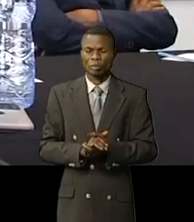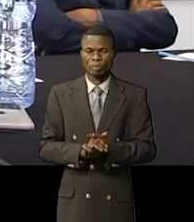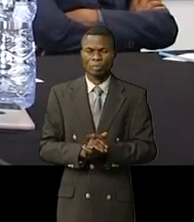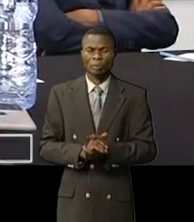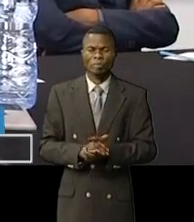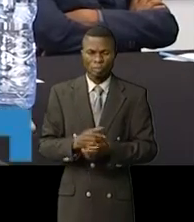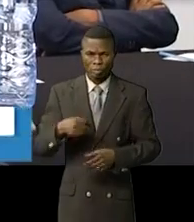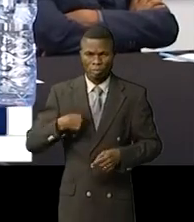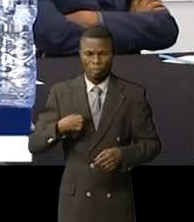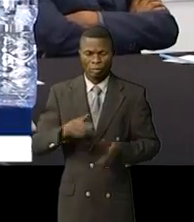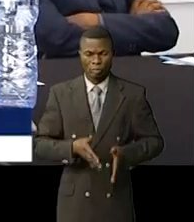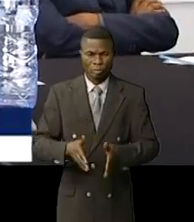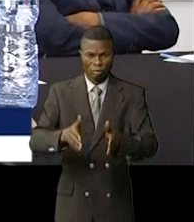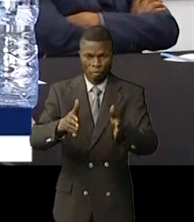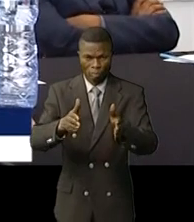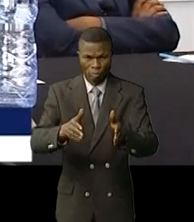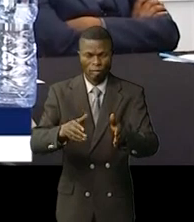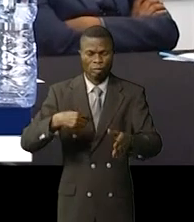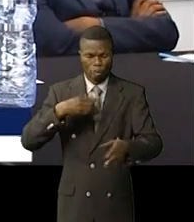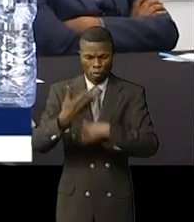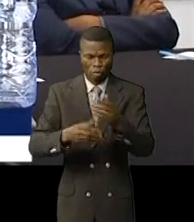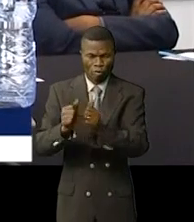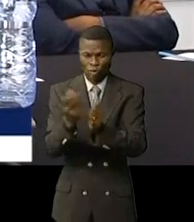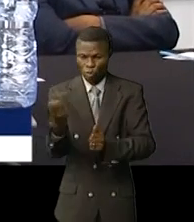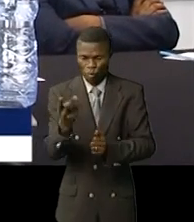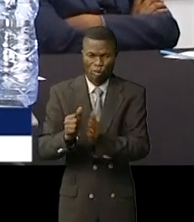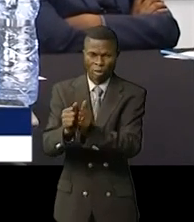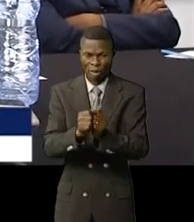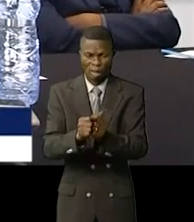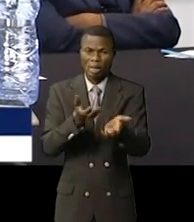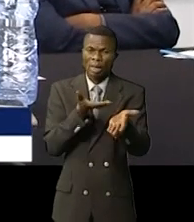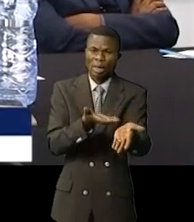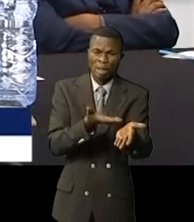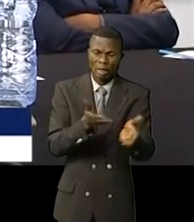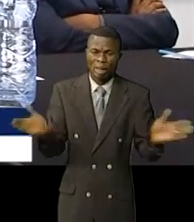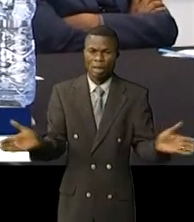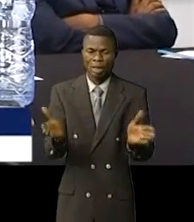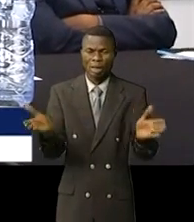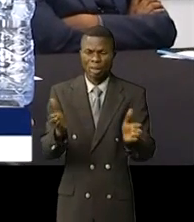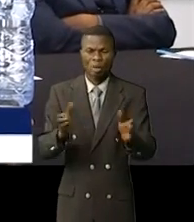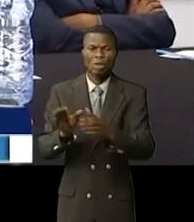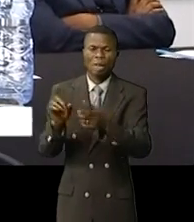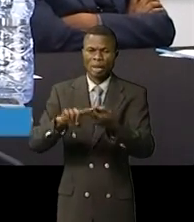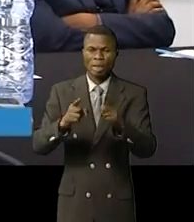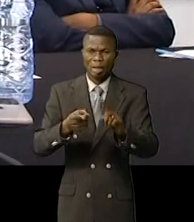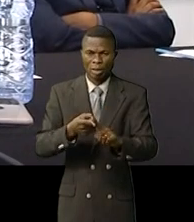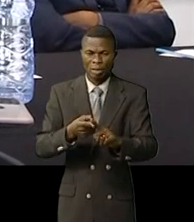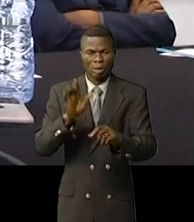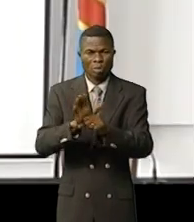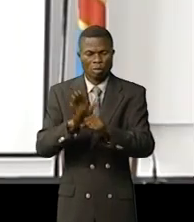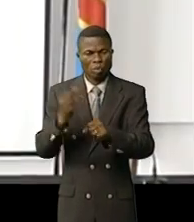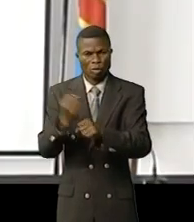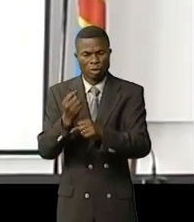importante sur le chemin que nous devons parcourir ensemble et permettra de renforcer notre coopération dans divers